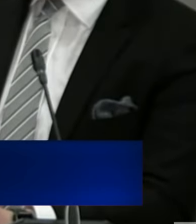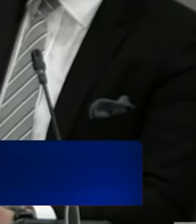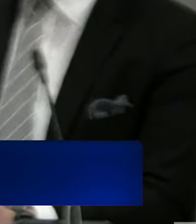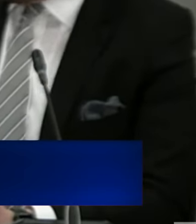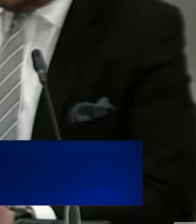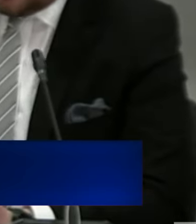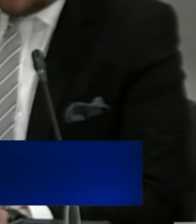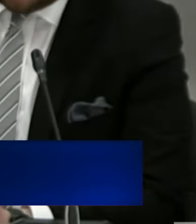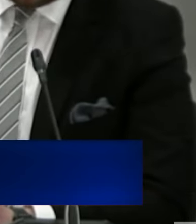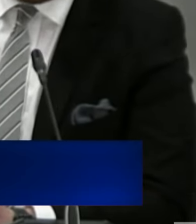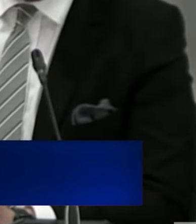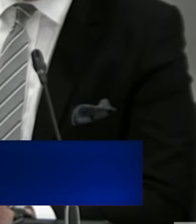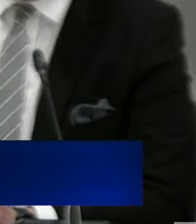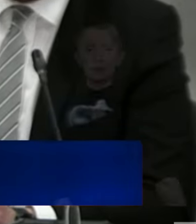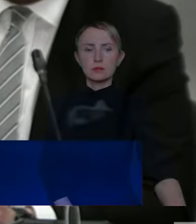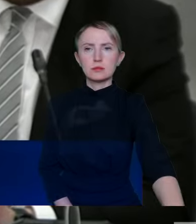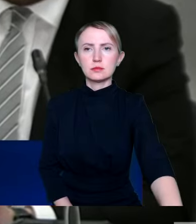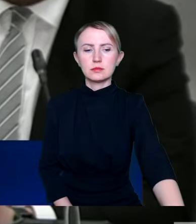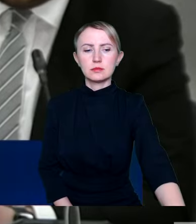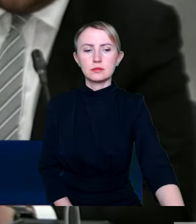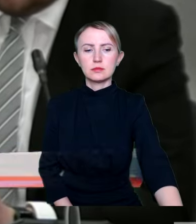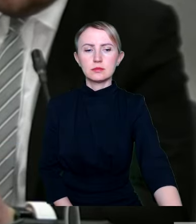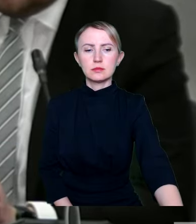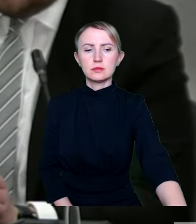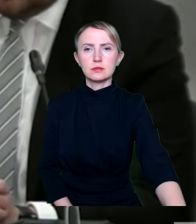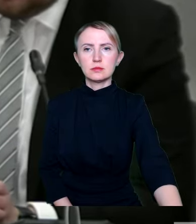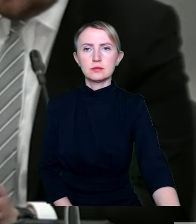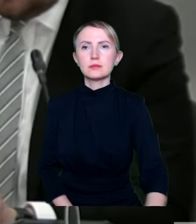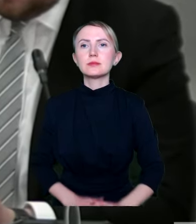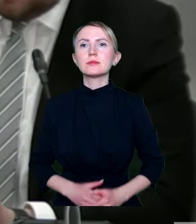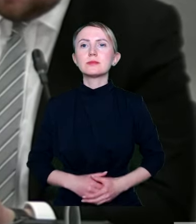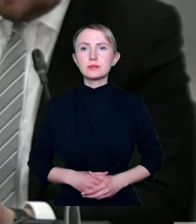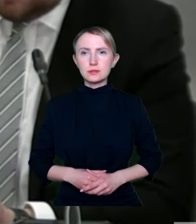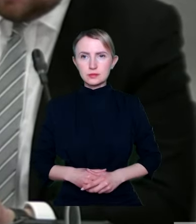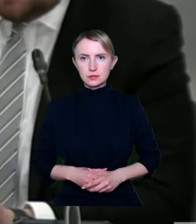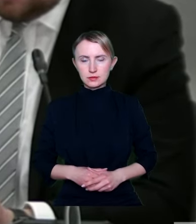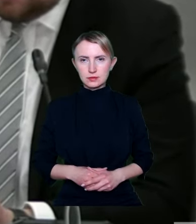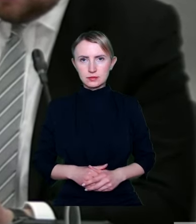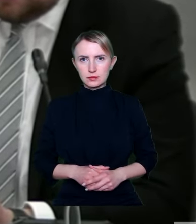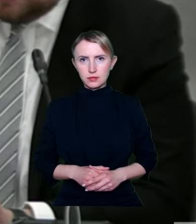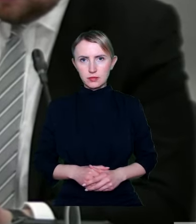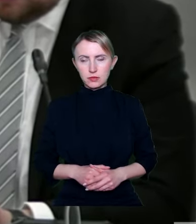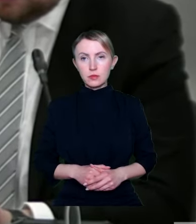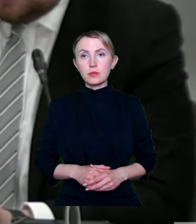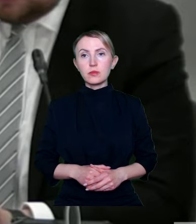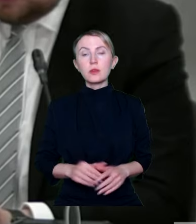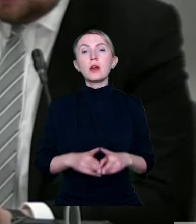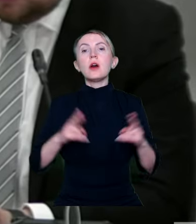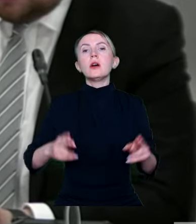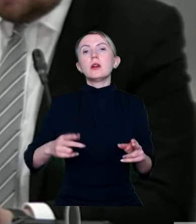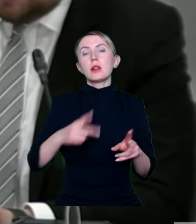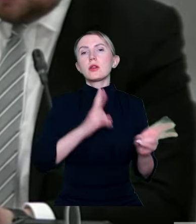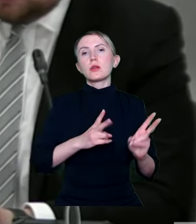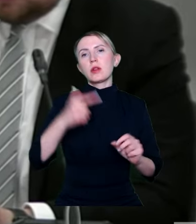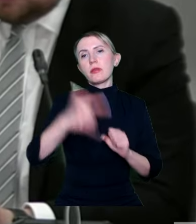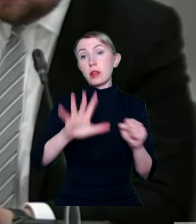że to jest z innego okresu. Nie. Okres ma objąć i taka jest uchwała Sejmu w okresie od dnia 16 listopada 2015